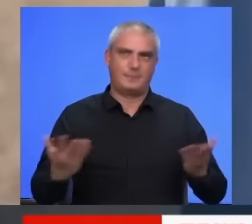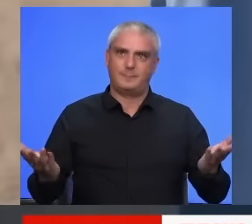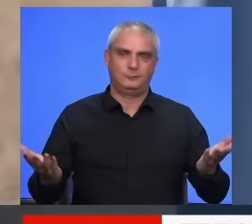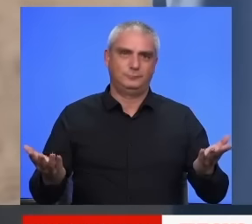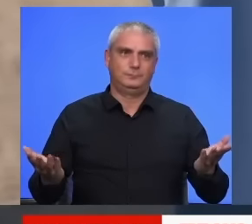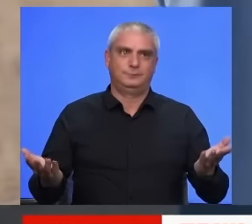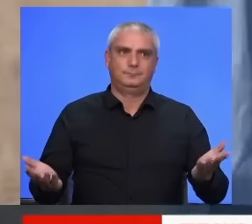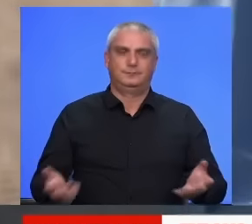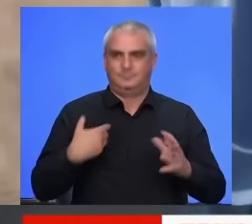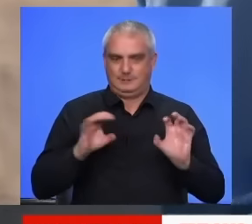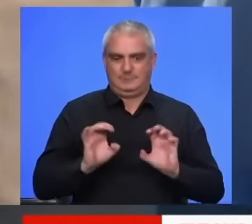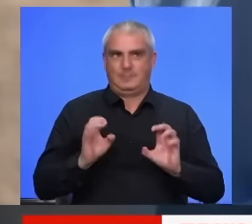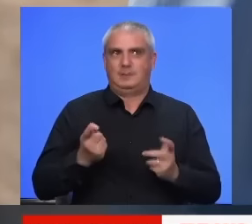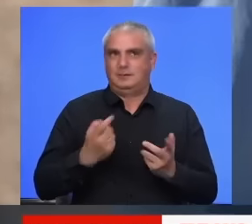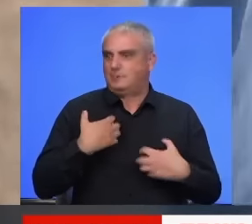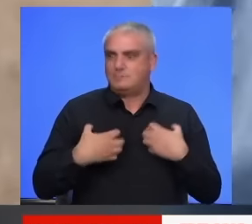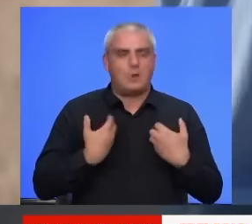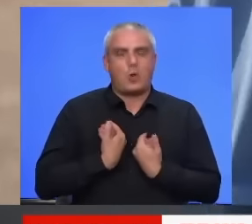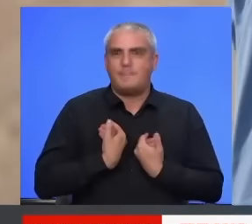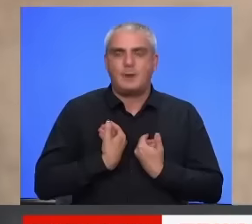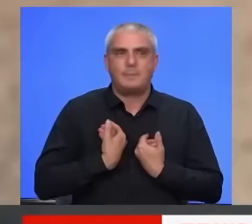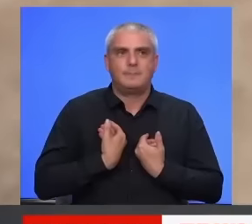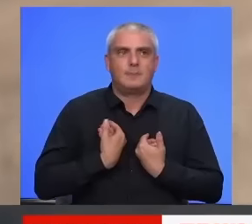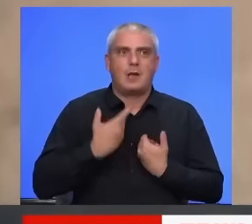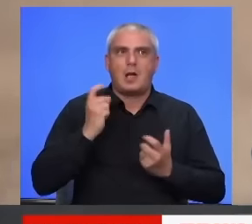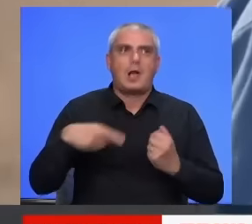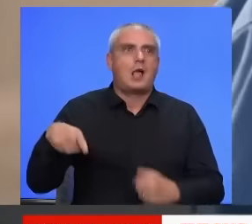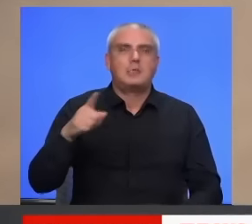תעצבני. זה מקומם. אתה יודע, אנשים פה...